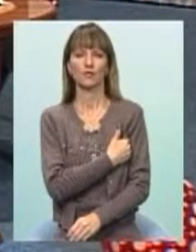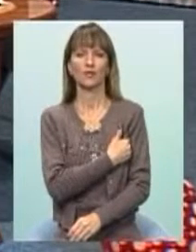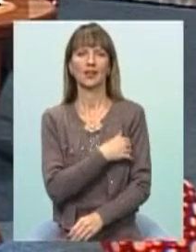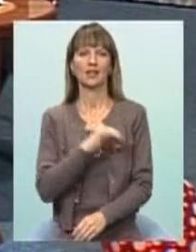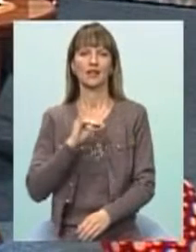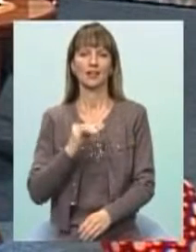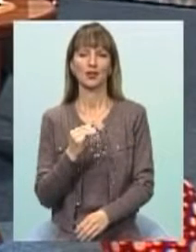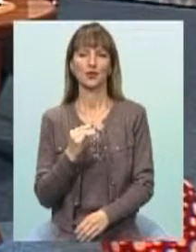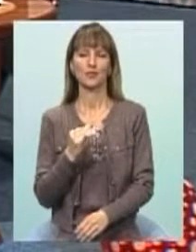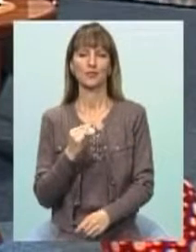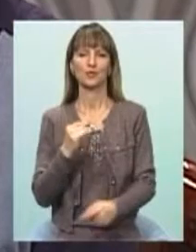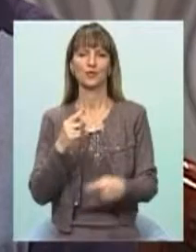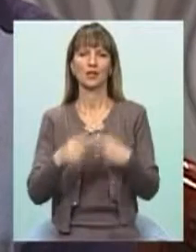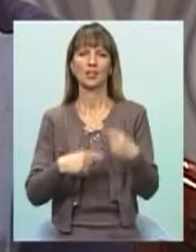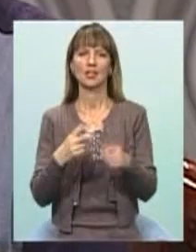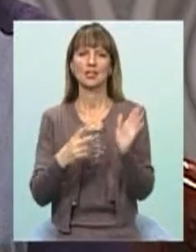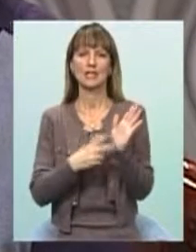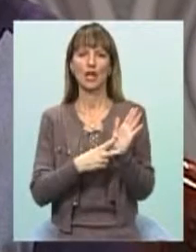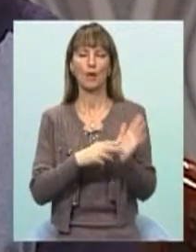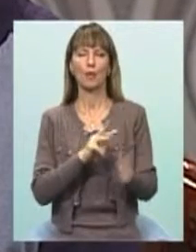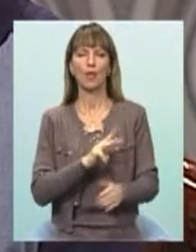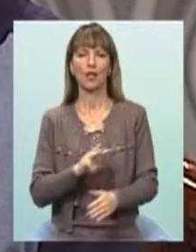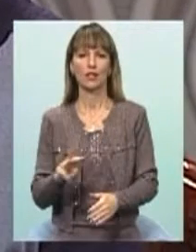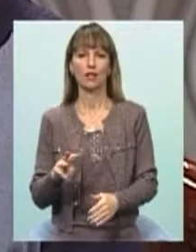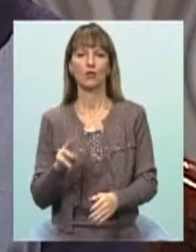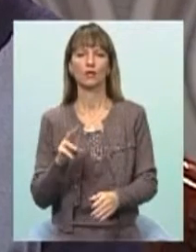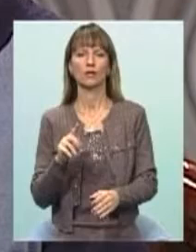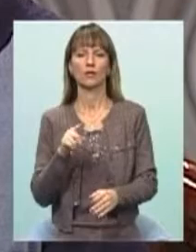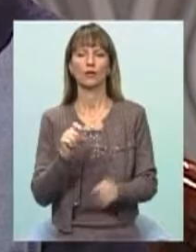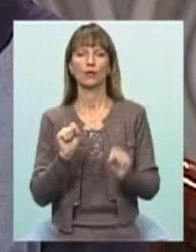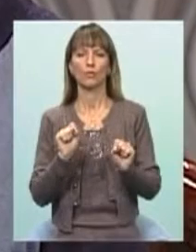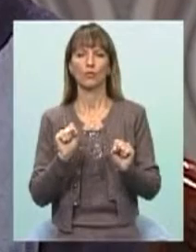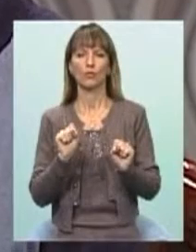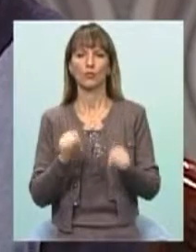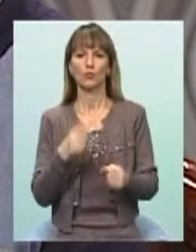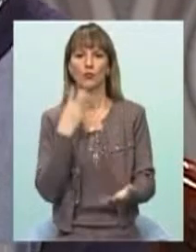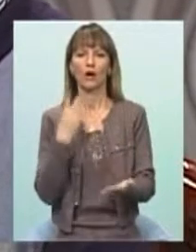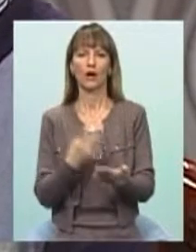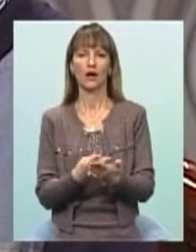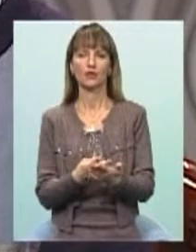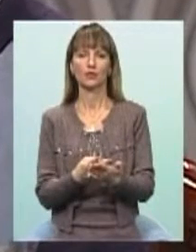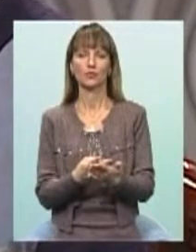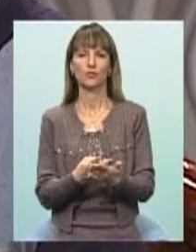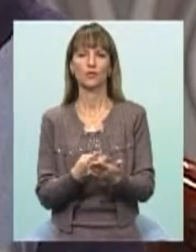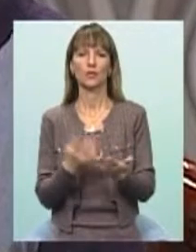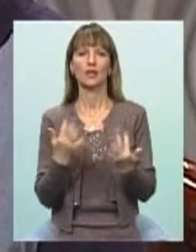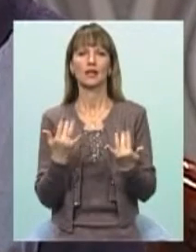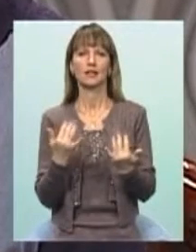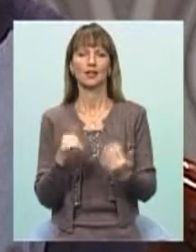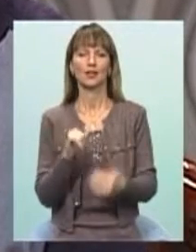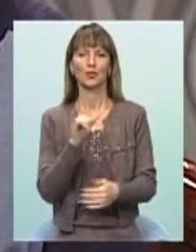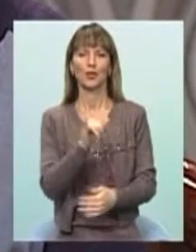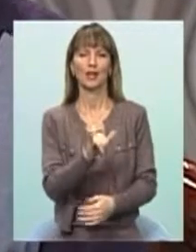і через 7 минут воно тобі покаже, скільки в